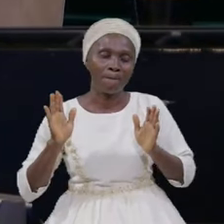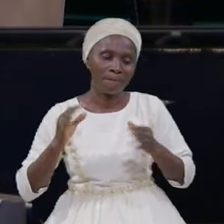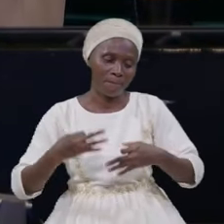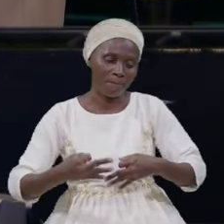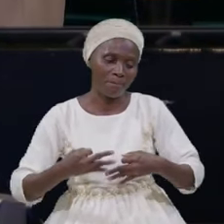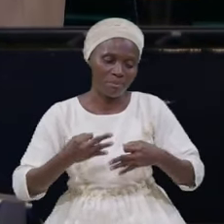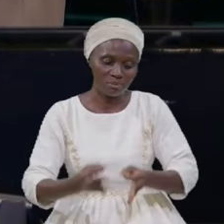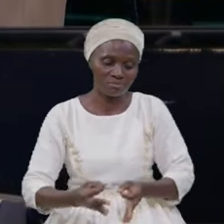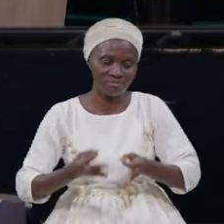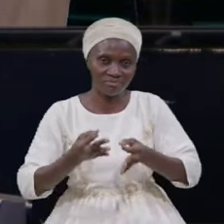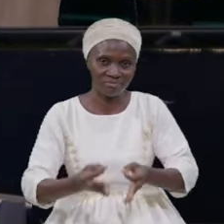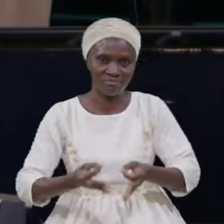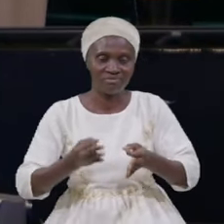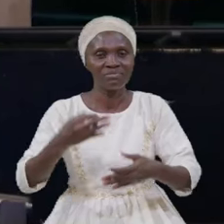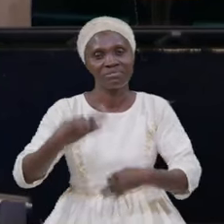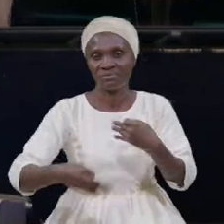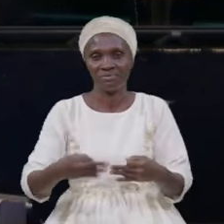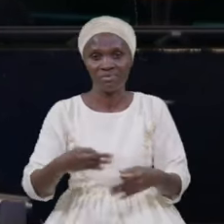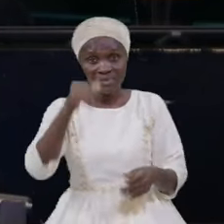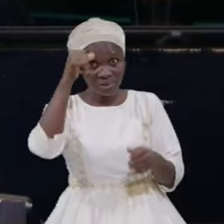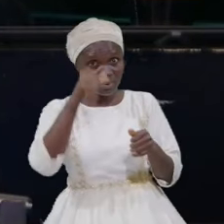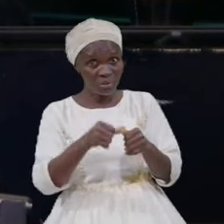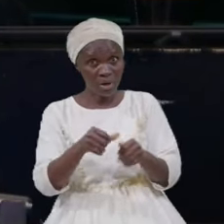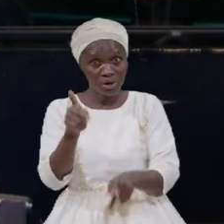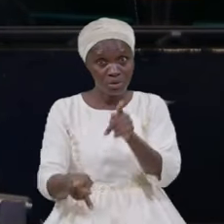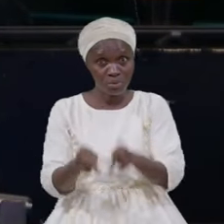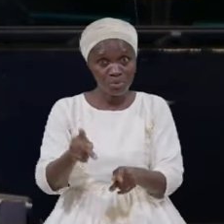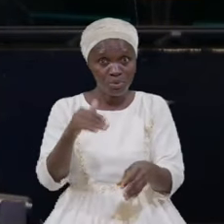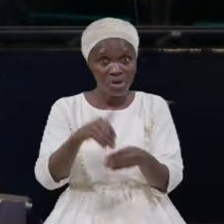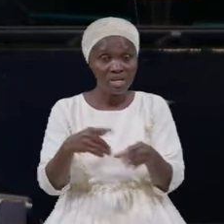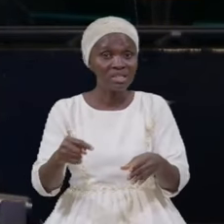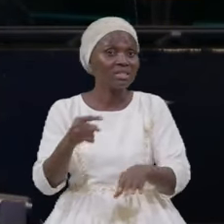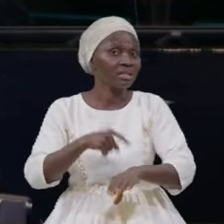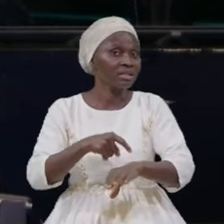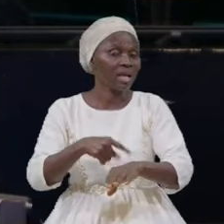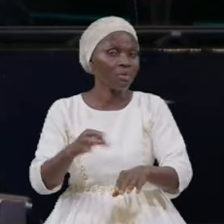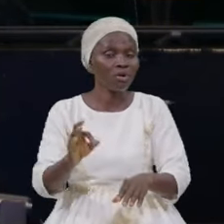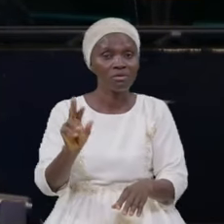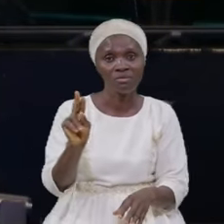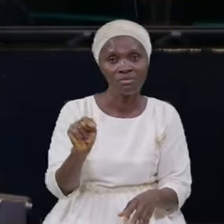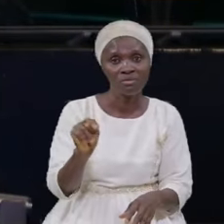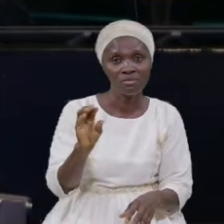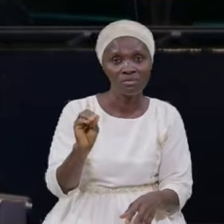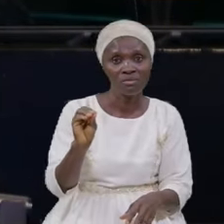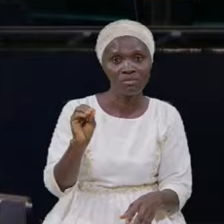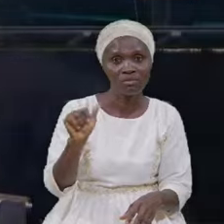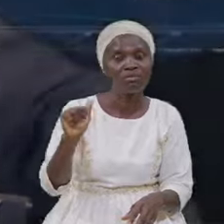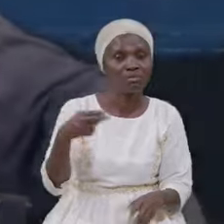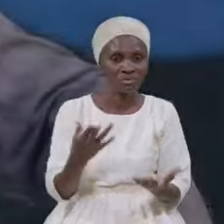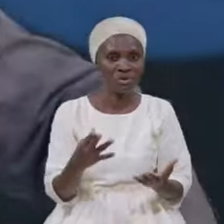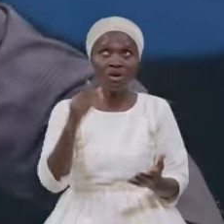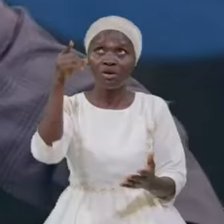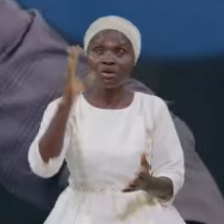au jour de Noé, Dieu a dit, je leur donne 120 ans. Vous